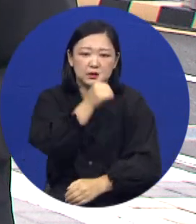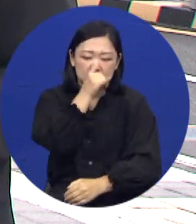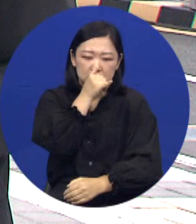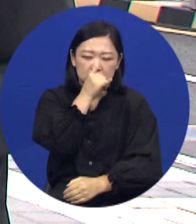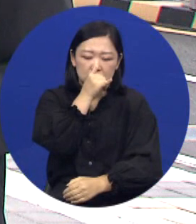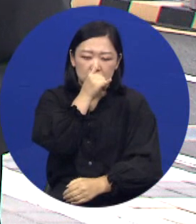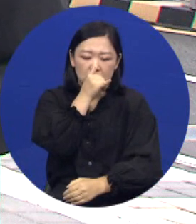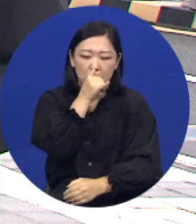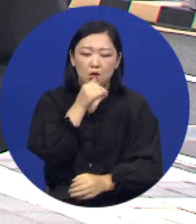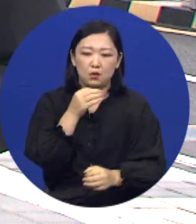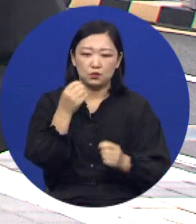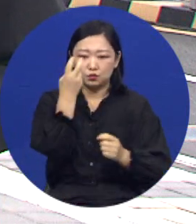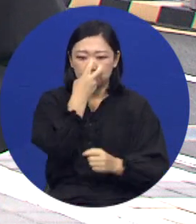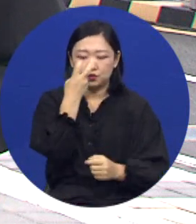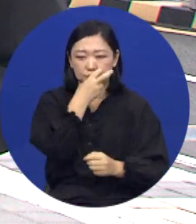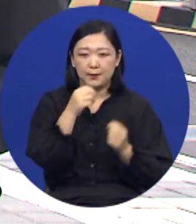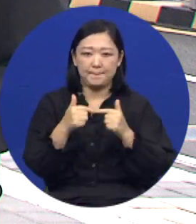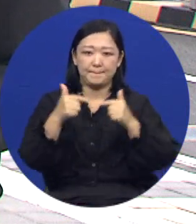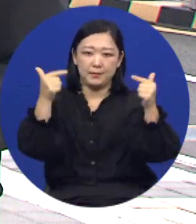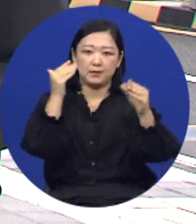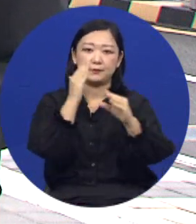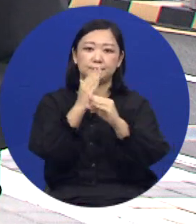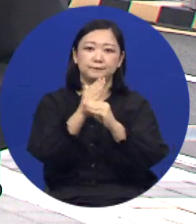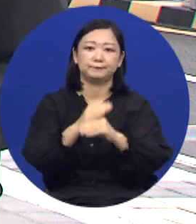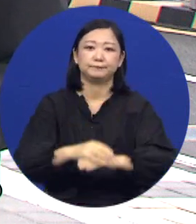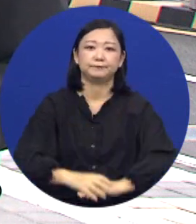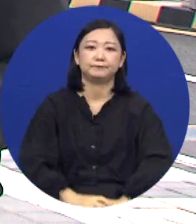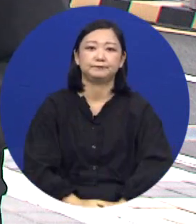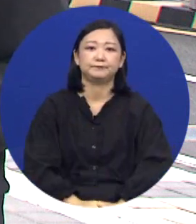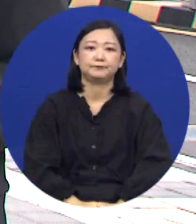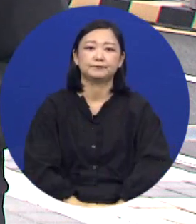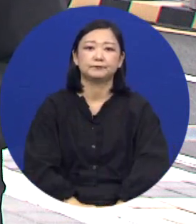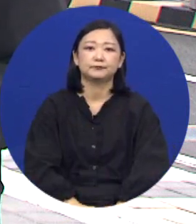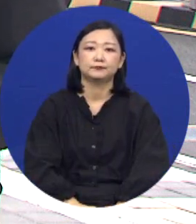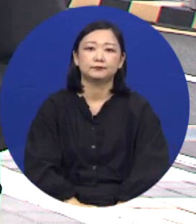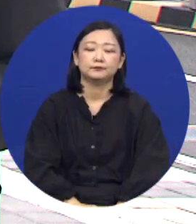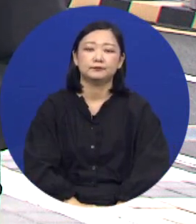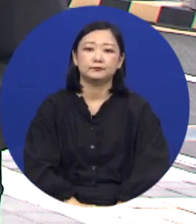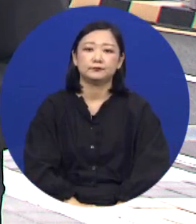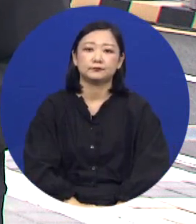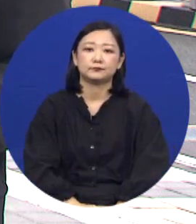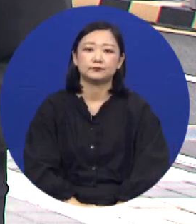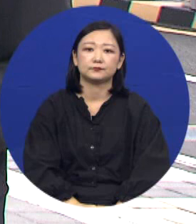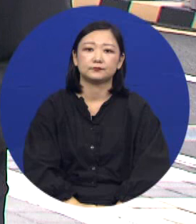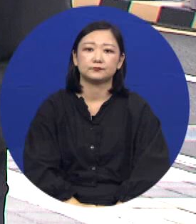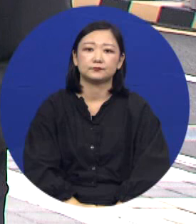것으로 보고 수사를 확대하고 있습니다. MBC 뉴스 김찬현입니다.